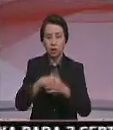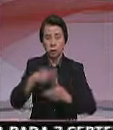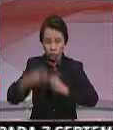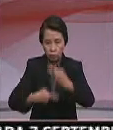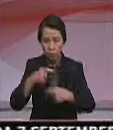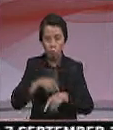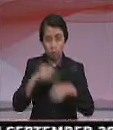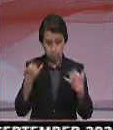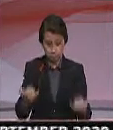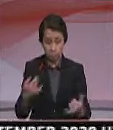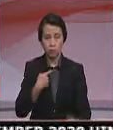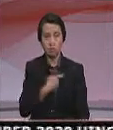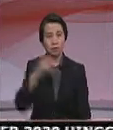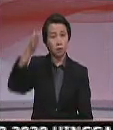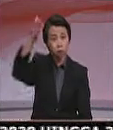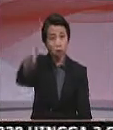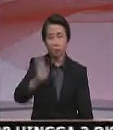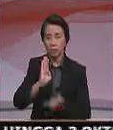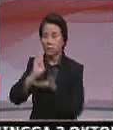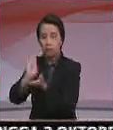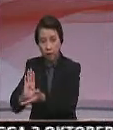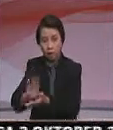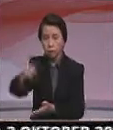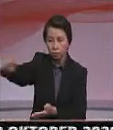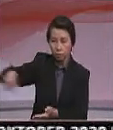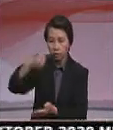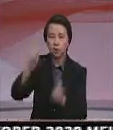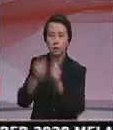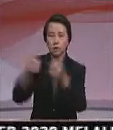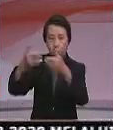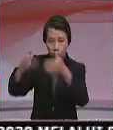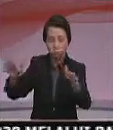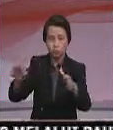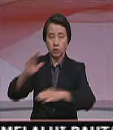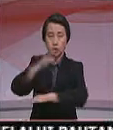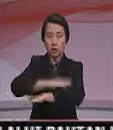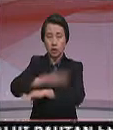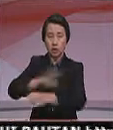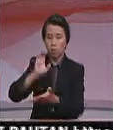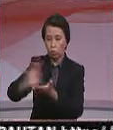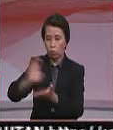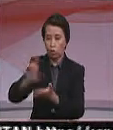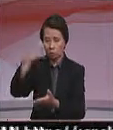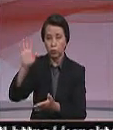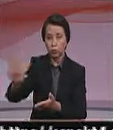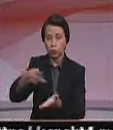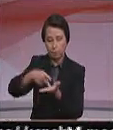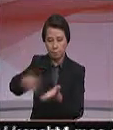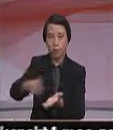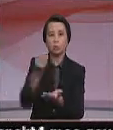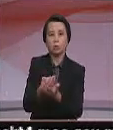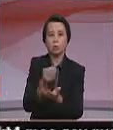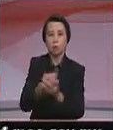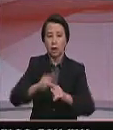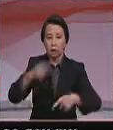jangka masa ini, kita akan membantu juga mereka dengan membuka kaunter tunai juga untuk mereka. Tetapi proses